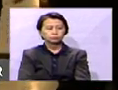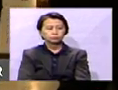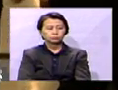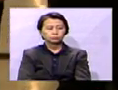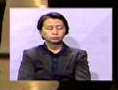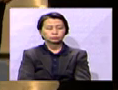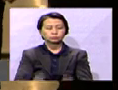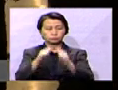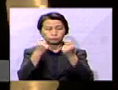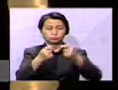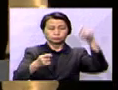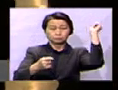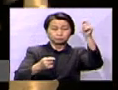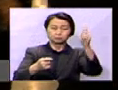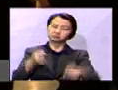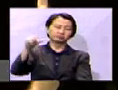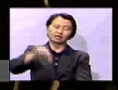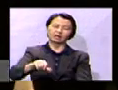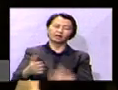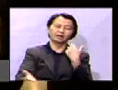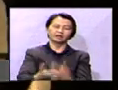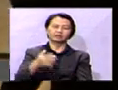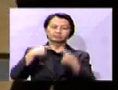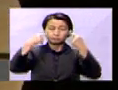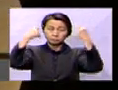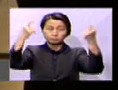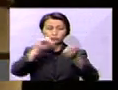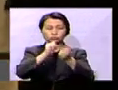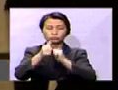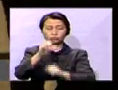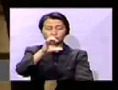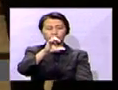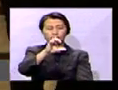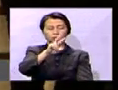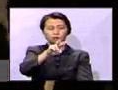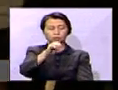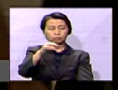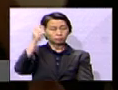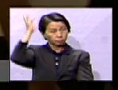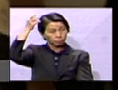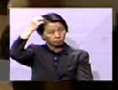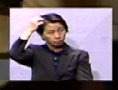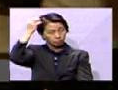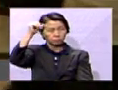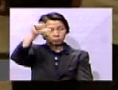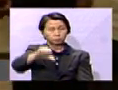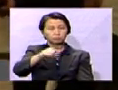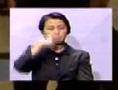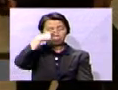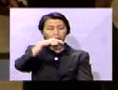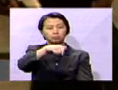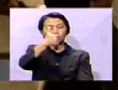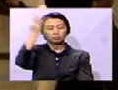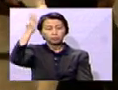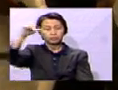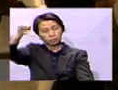Pasukan badminton wanita negara gagal mengulangi kejayaan di sukan SEA 2009 Laos apabila tumpas di tangan Thailand.